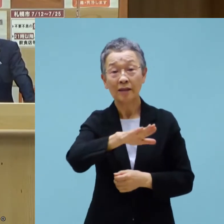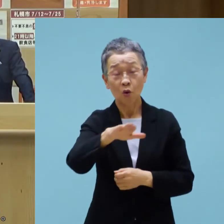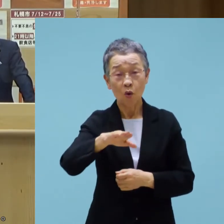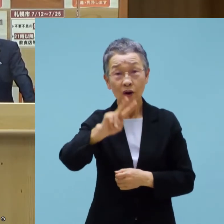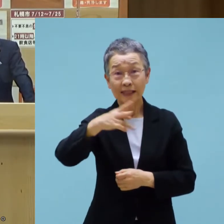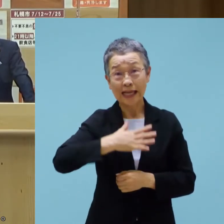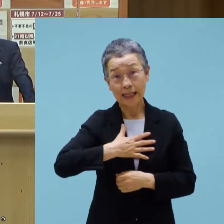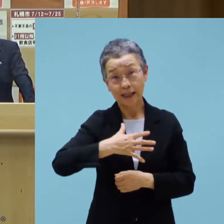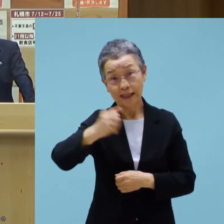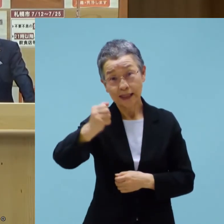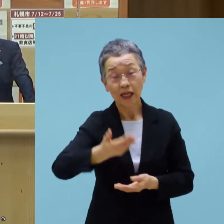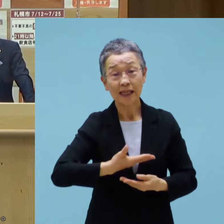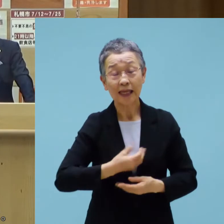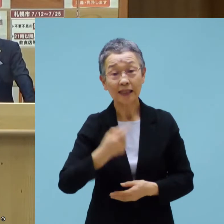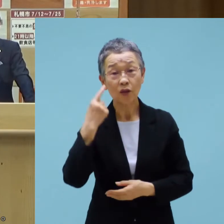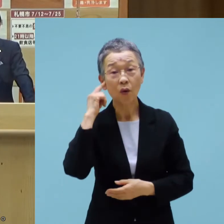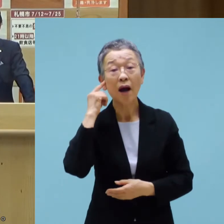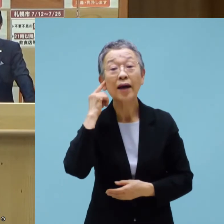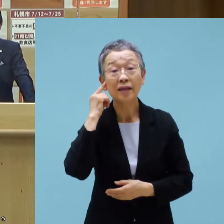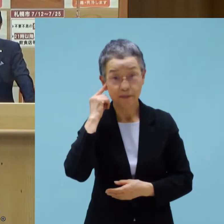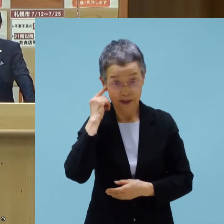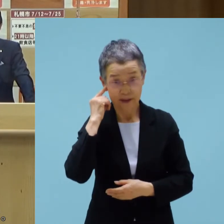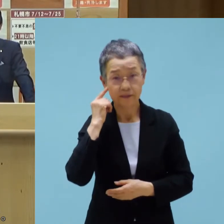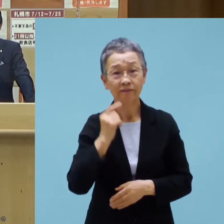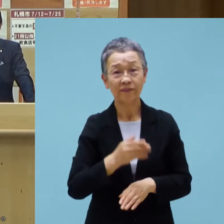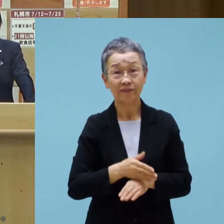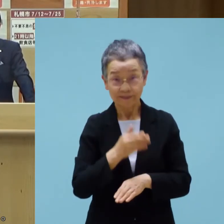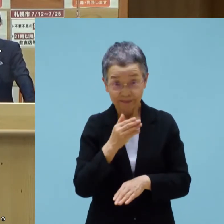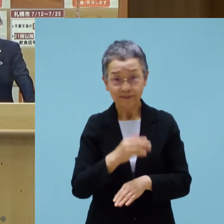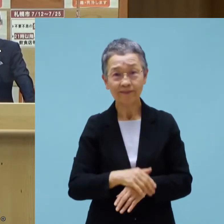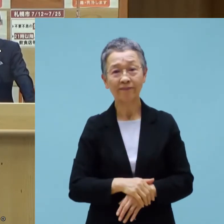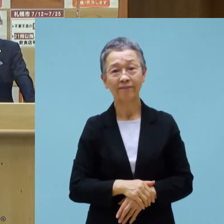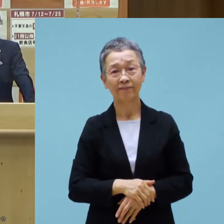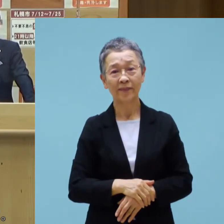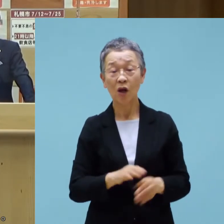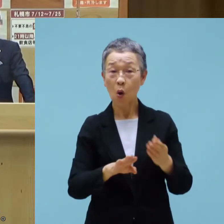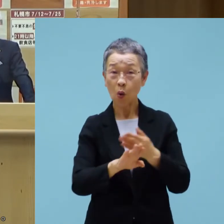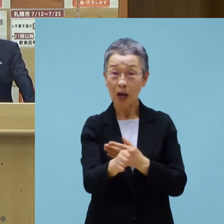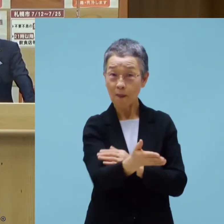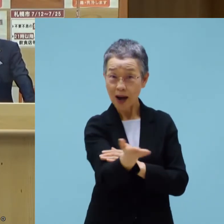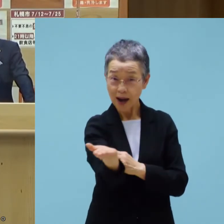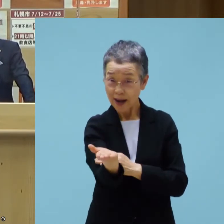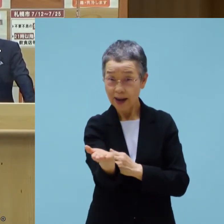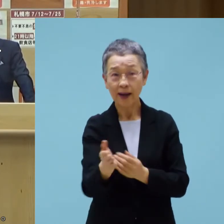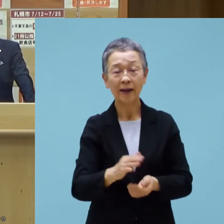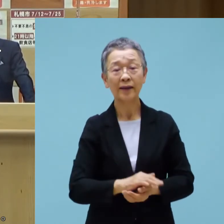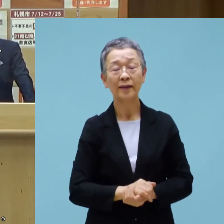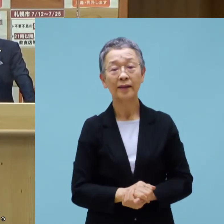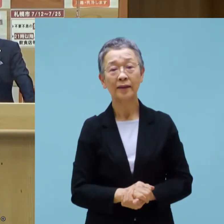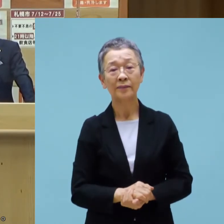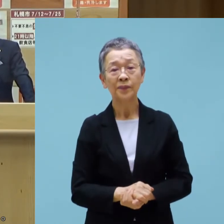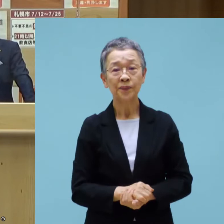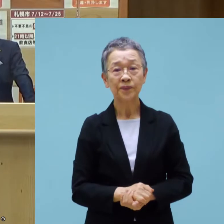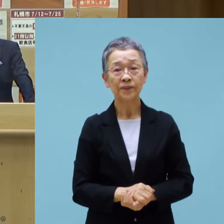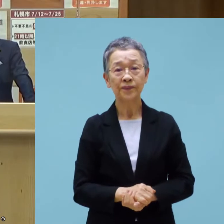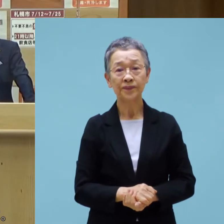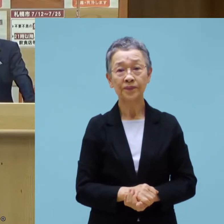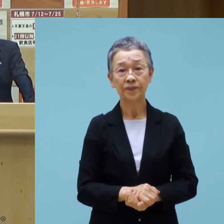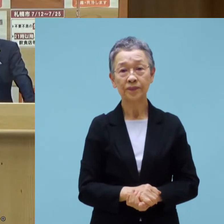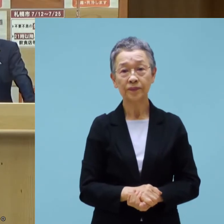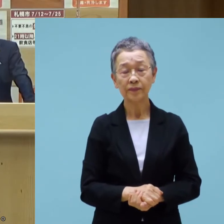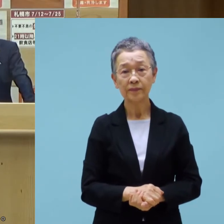。 ありがとうございます、 はい、 他にご質問ございますか。では朝日新聞の中野